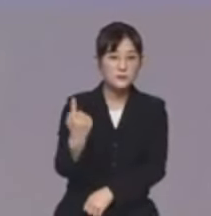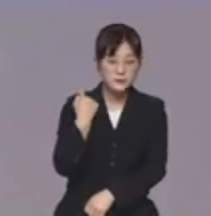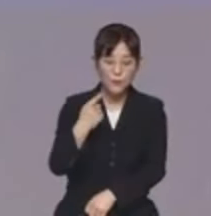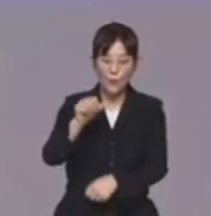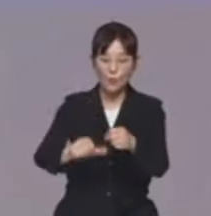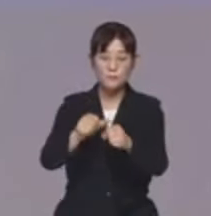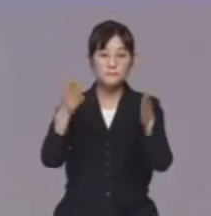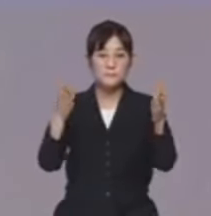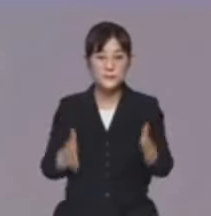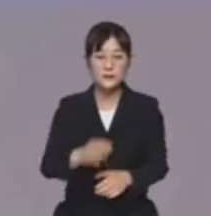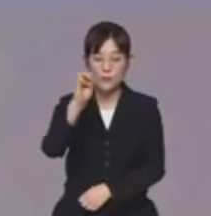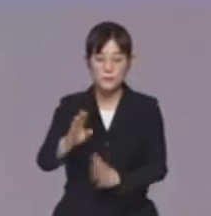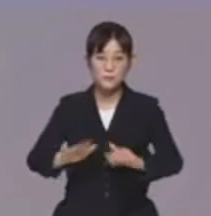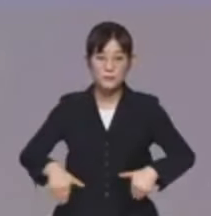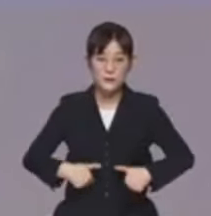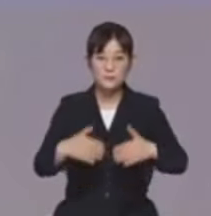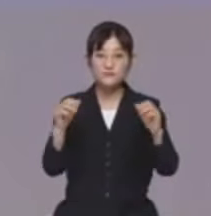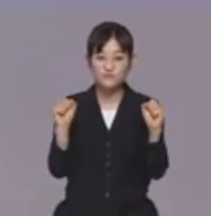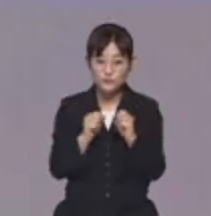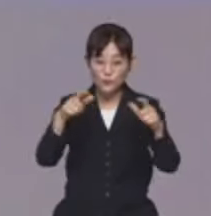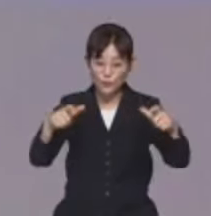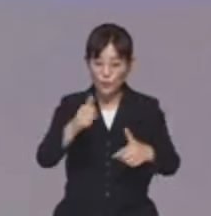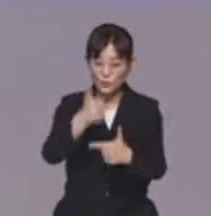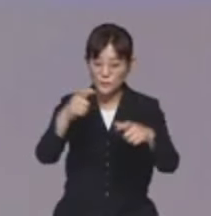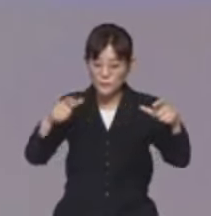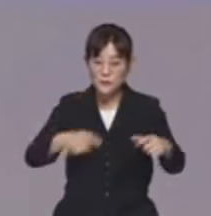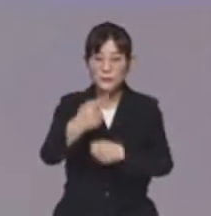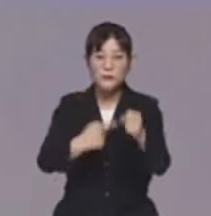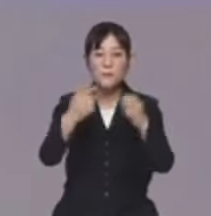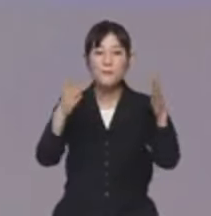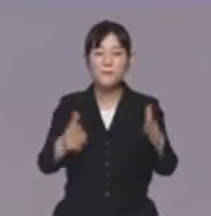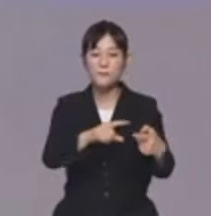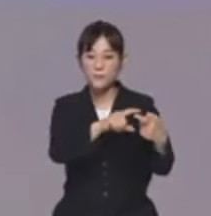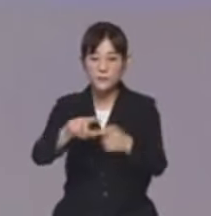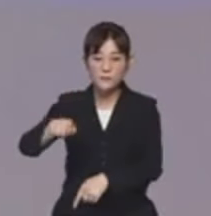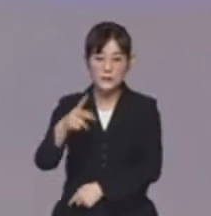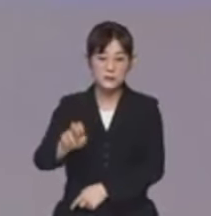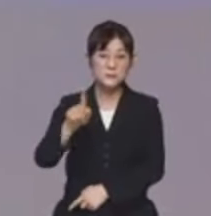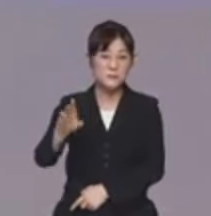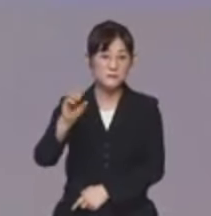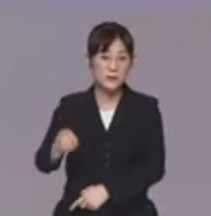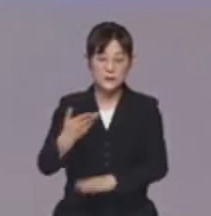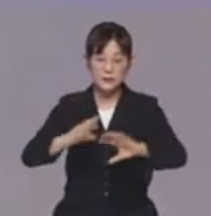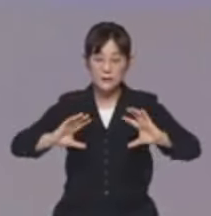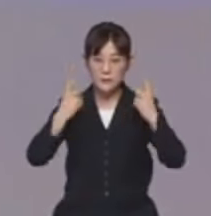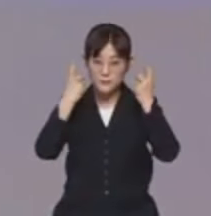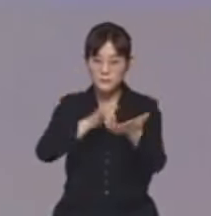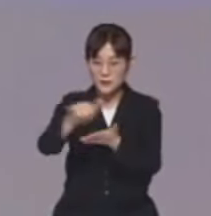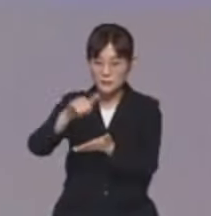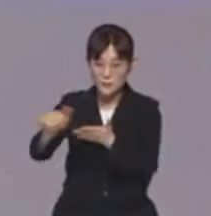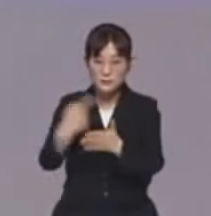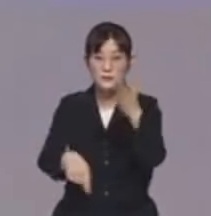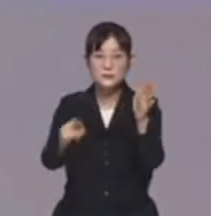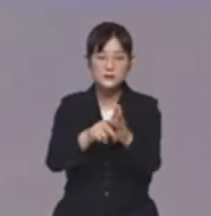5년간 광주와 전남 등 호남권에서 연평균 121만 명이 해외 여행을 가기 위해 인천공항을